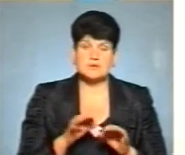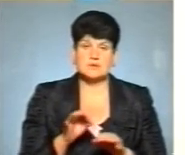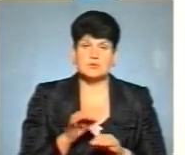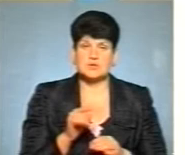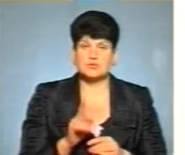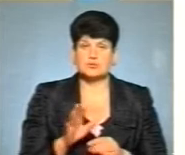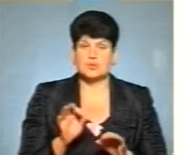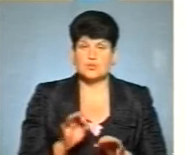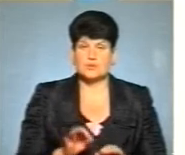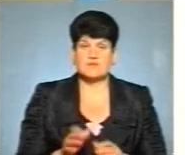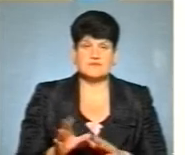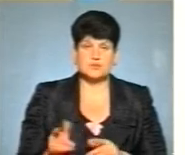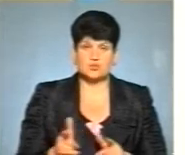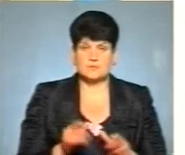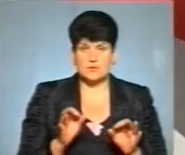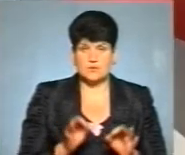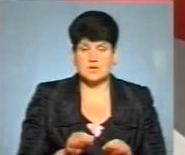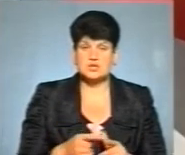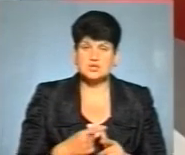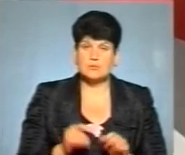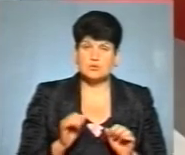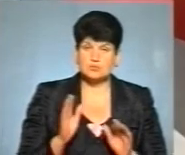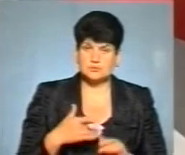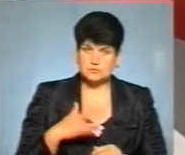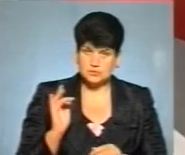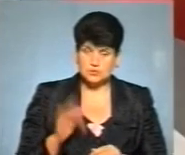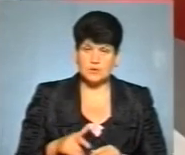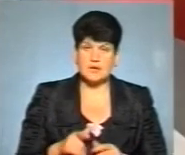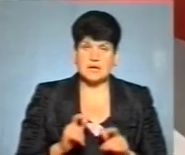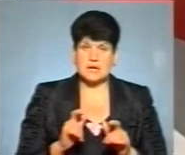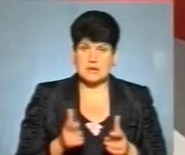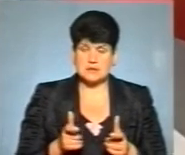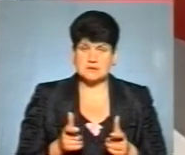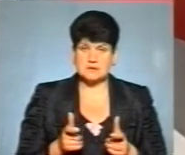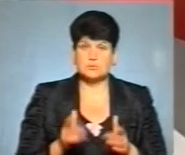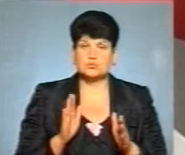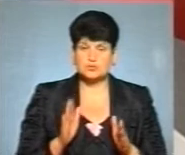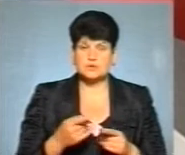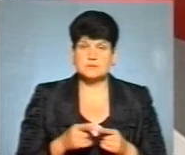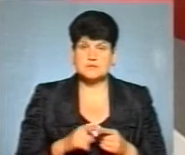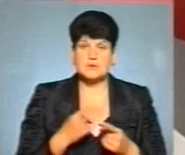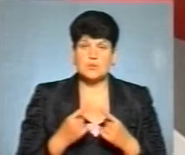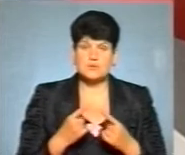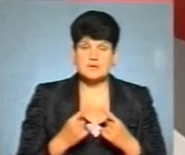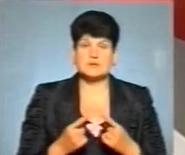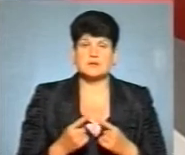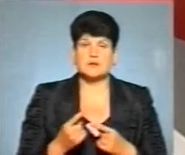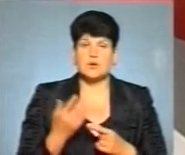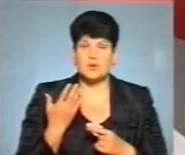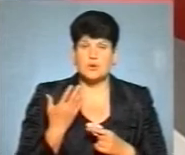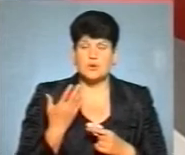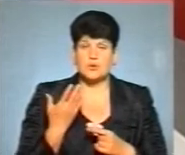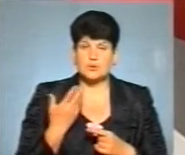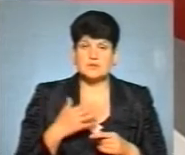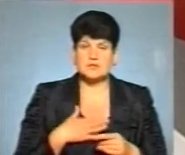осінь, і всі готуємося на осінь. Чи можливий жорстокий карантин? Ну, будемо це визначати по мірі того, наскільки наш